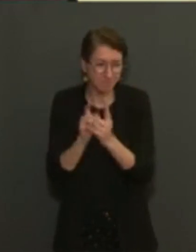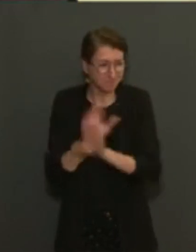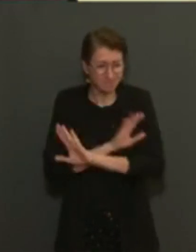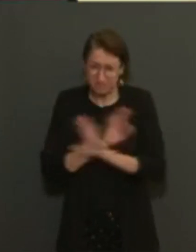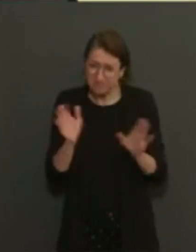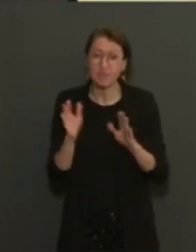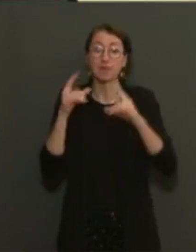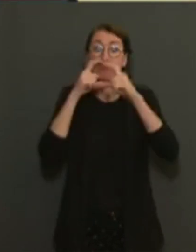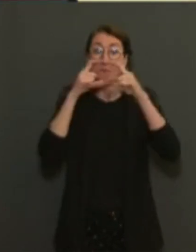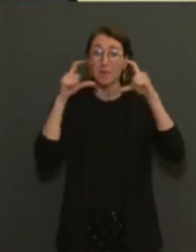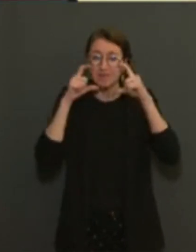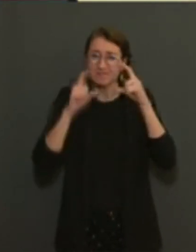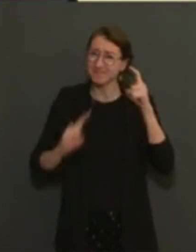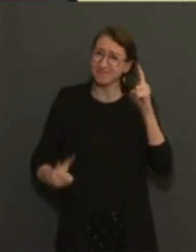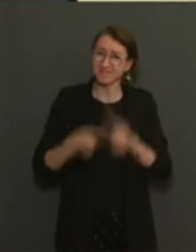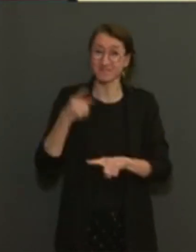règle fondamentale.